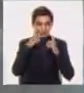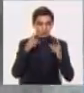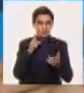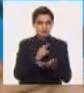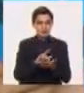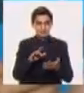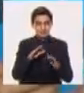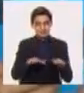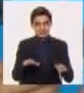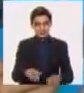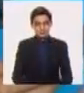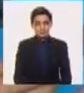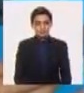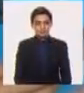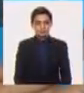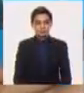дейді мамандар.